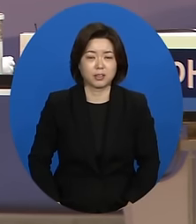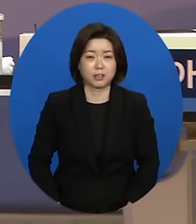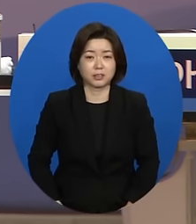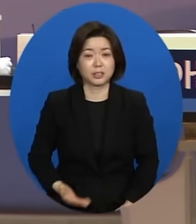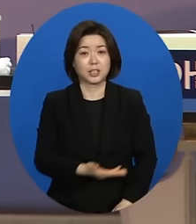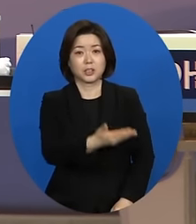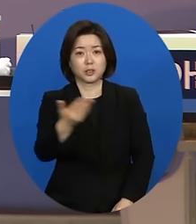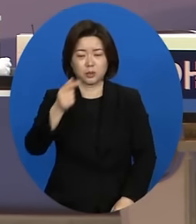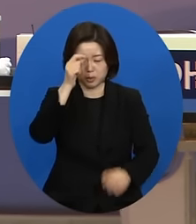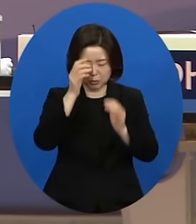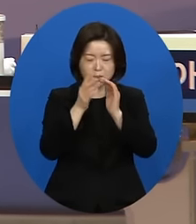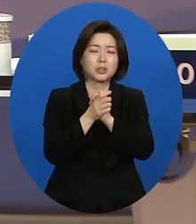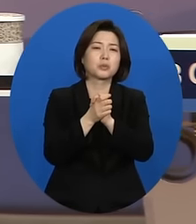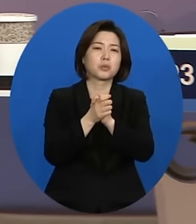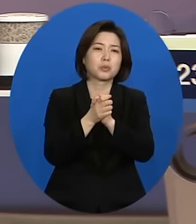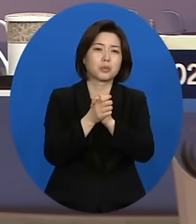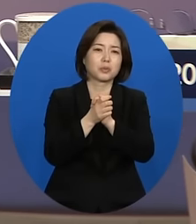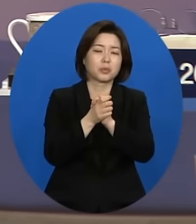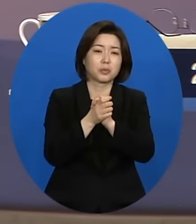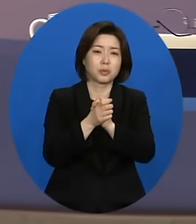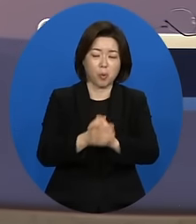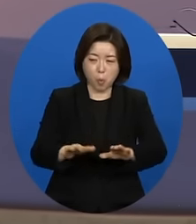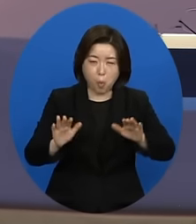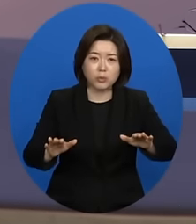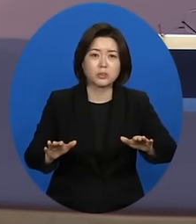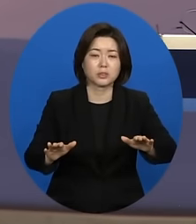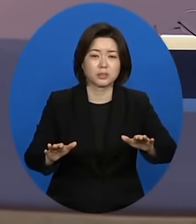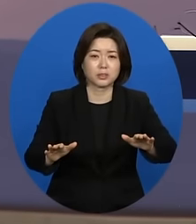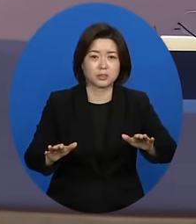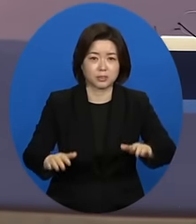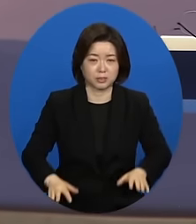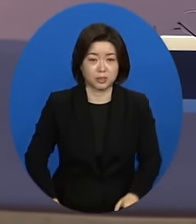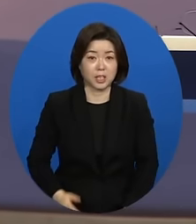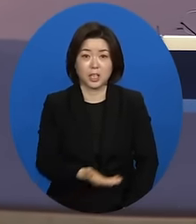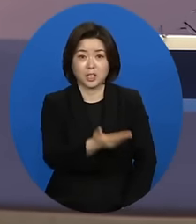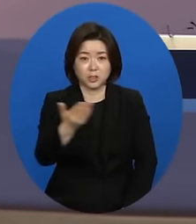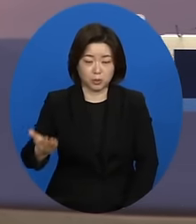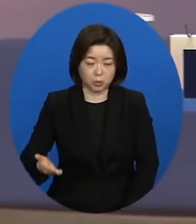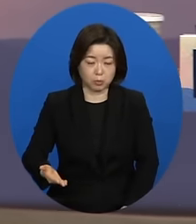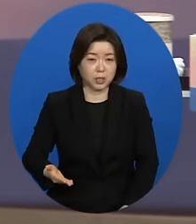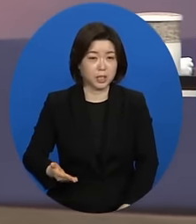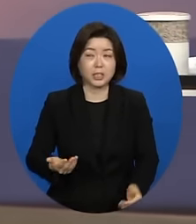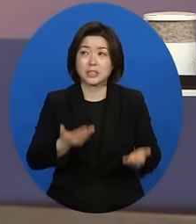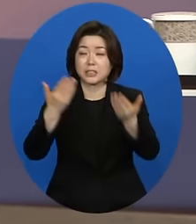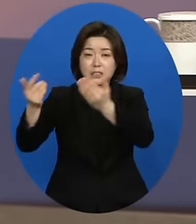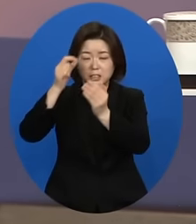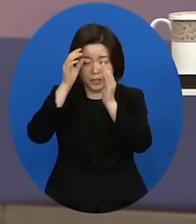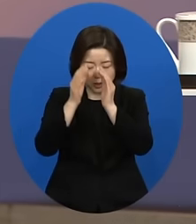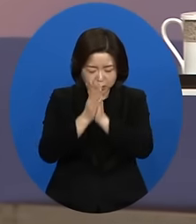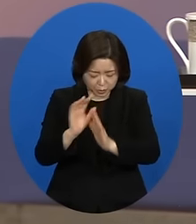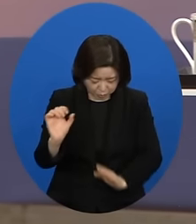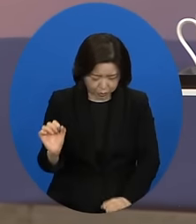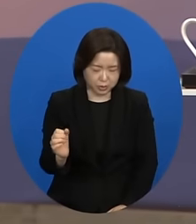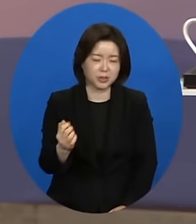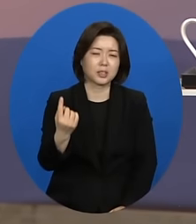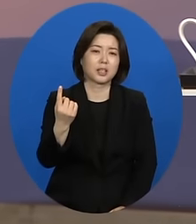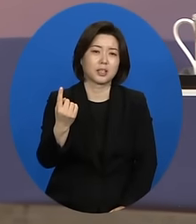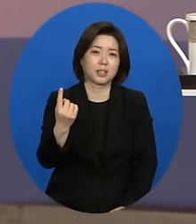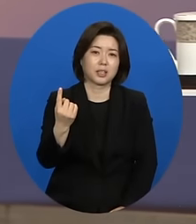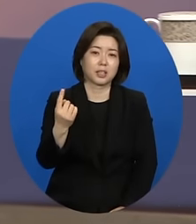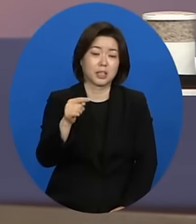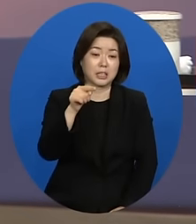여러분의 기도가 오늘 여러분이 하는 기도로 인하여